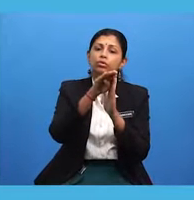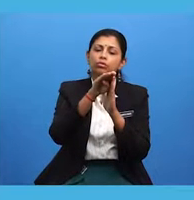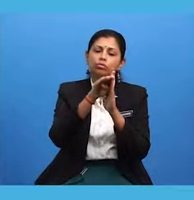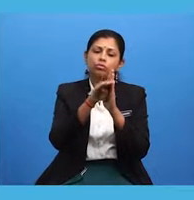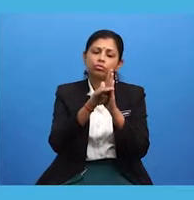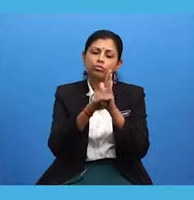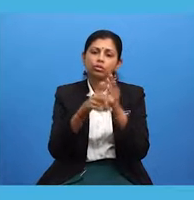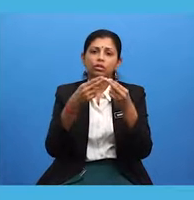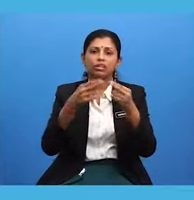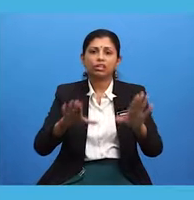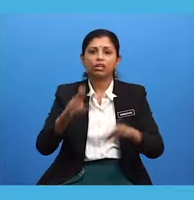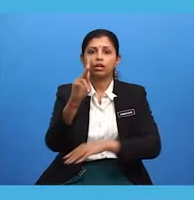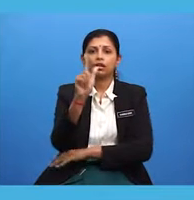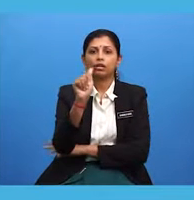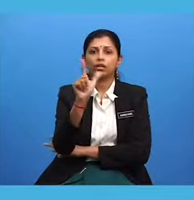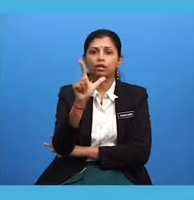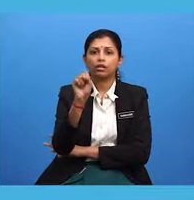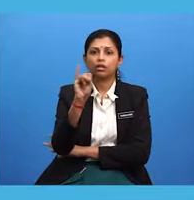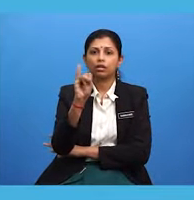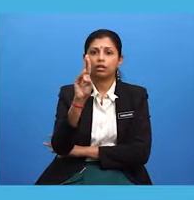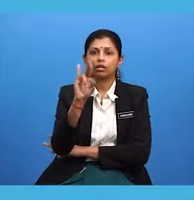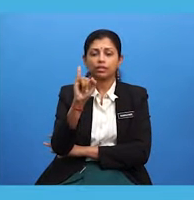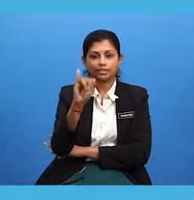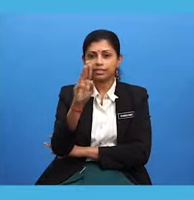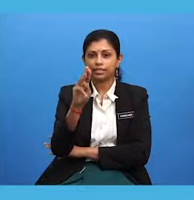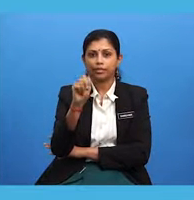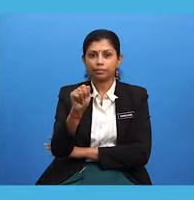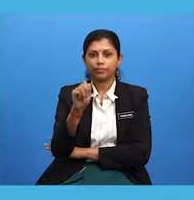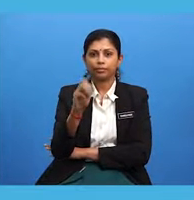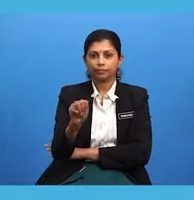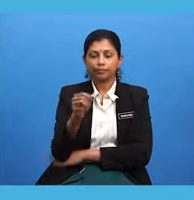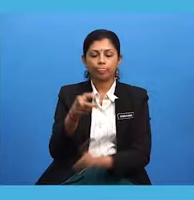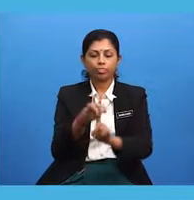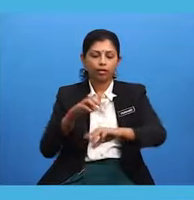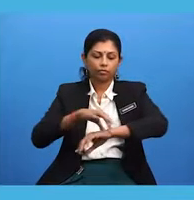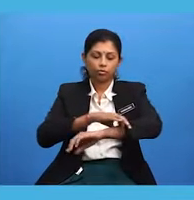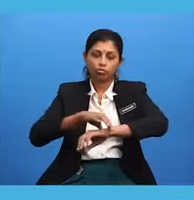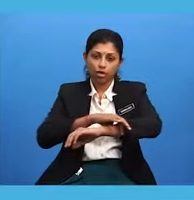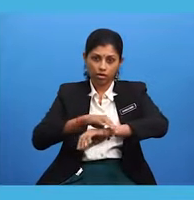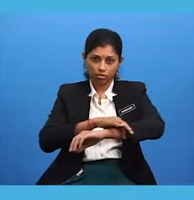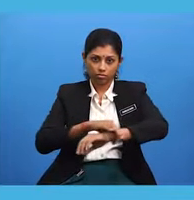kecenderungan kehilangan unsur kalsium daripada tulang.